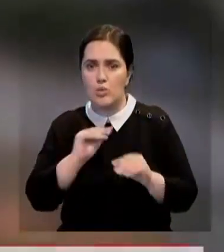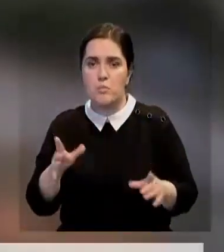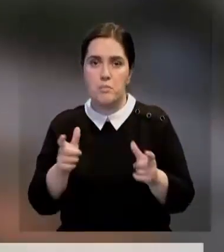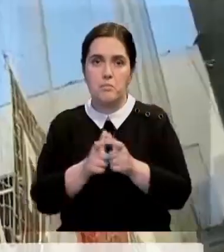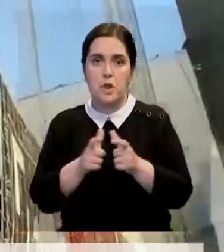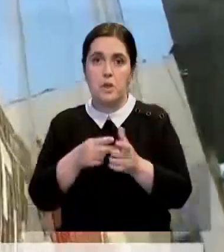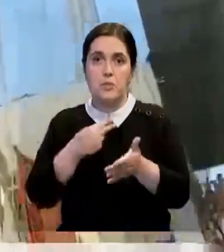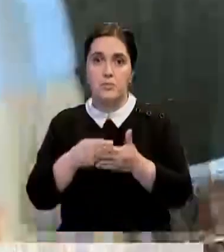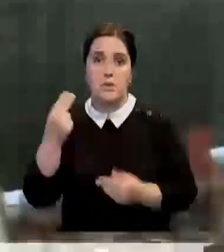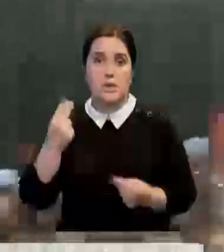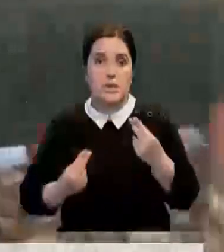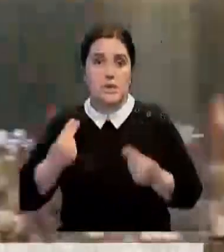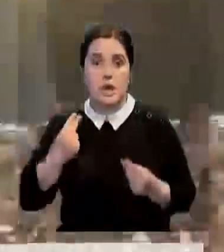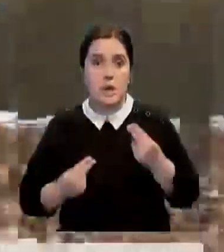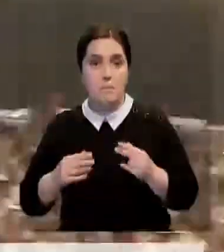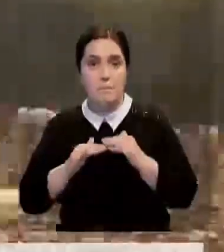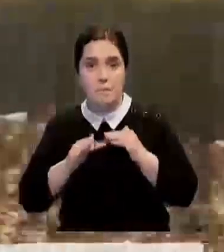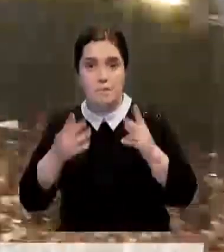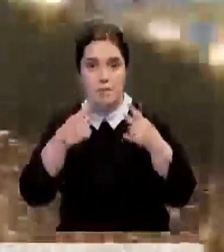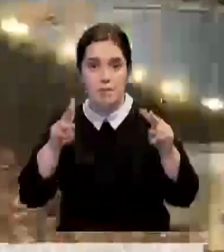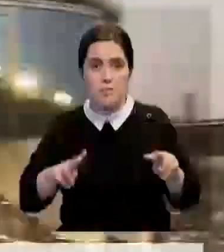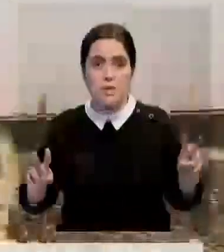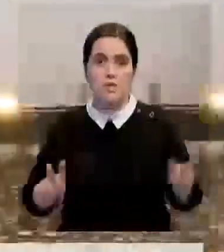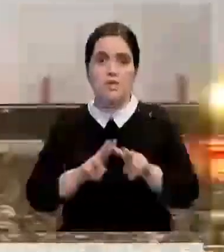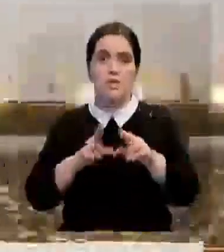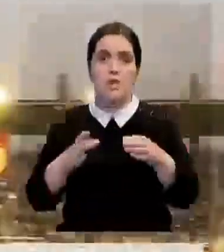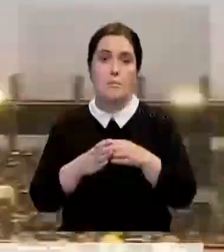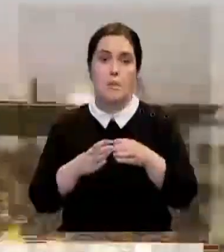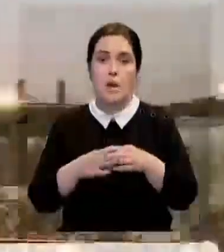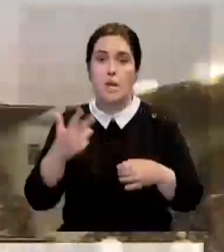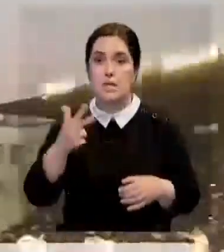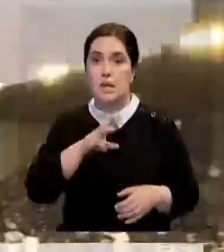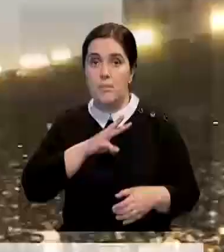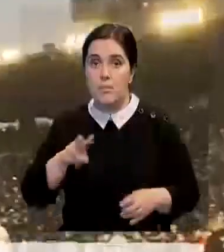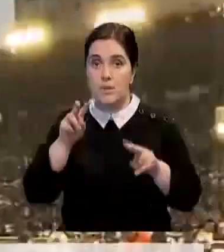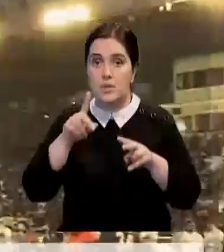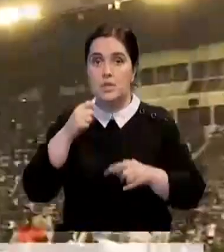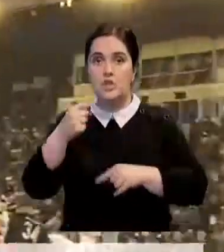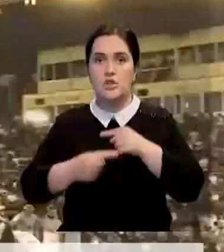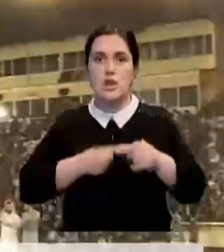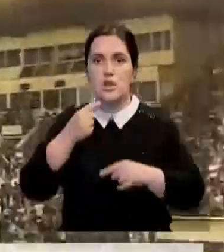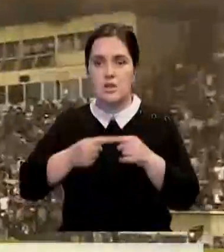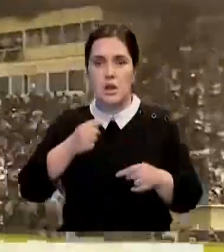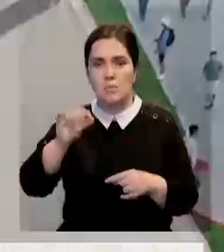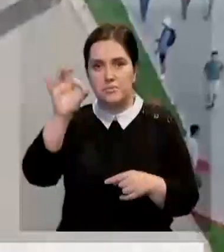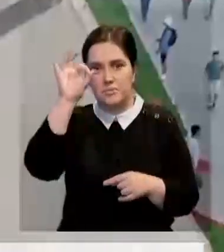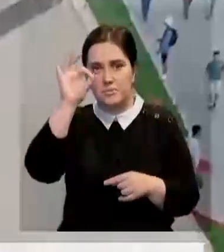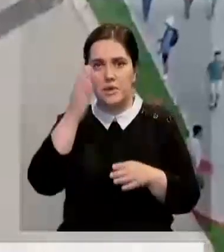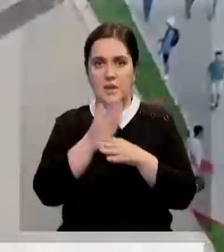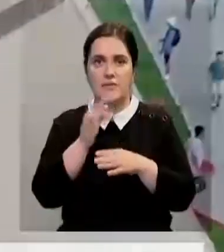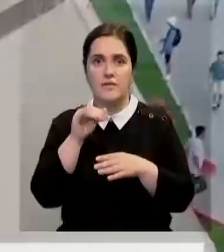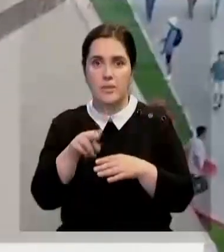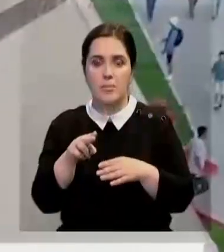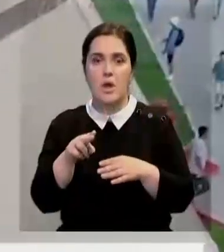на прошедшую накануне игру между местным клубом и столичной командой, поэтому в течение получаса наблюдал за ней через небольшое отверстие